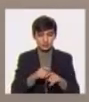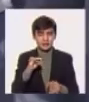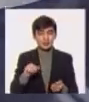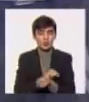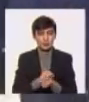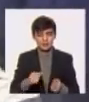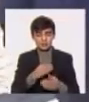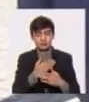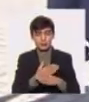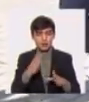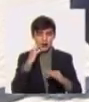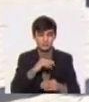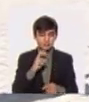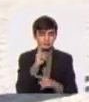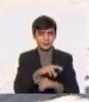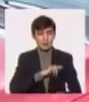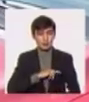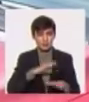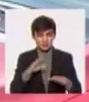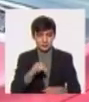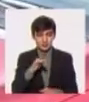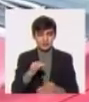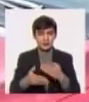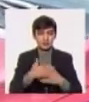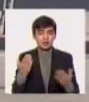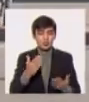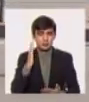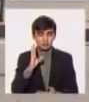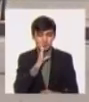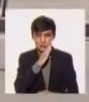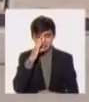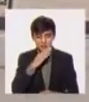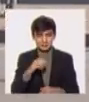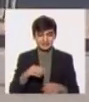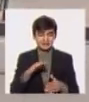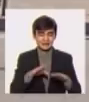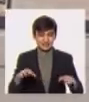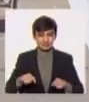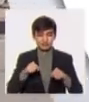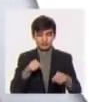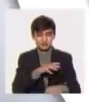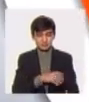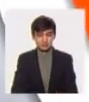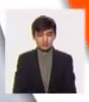документы помогут беспрепятственно добраться на работу? И какое наказание ждет родителей за прогулки детей?